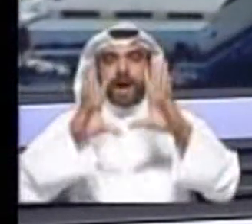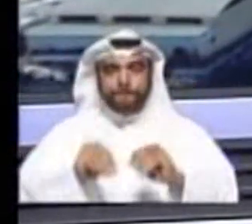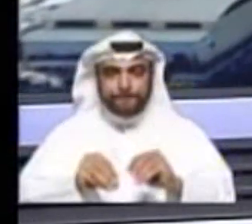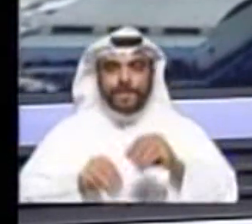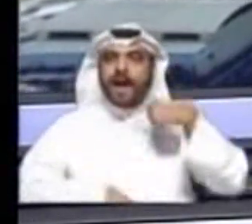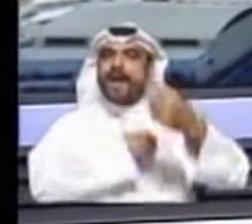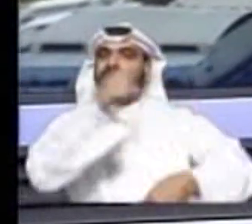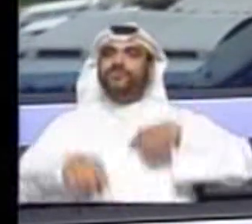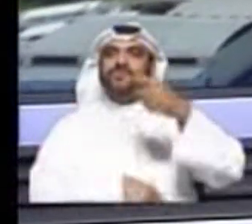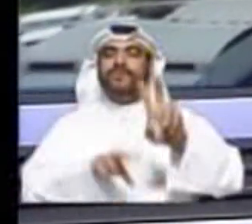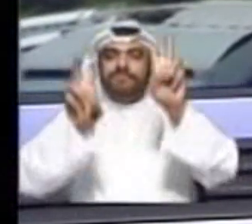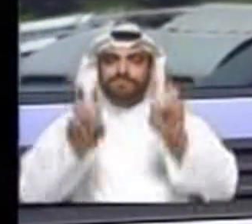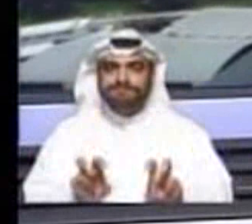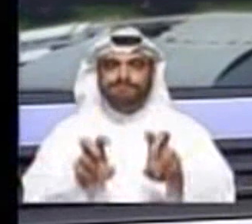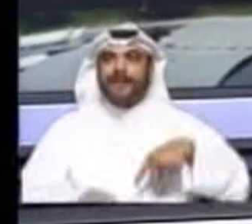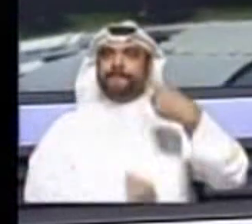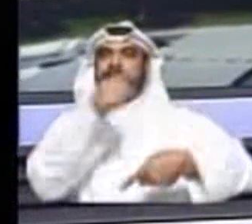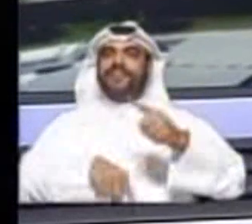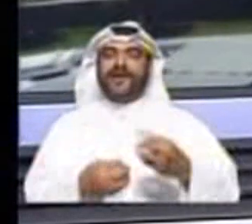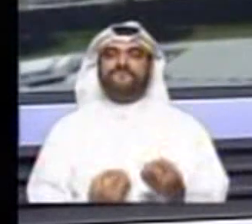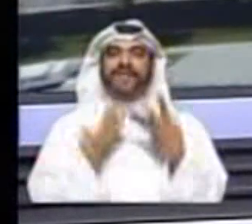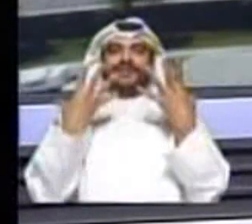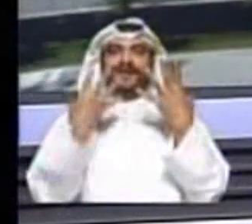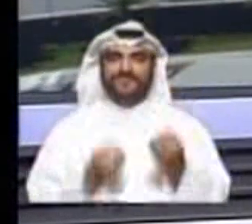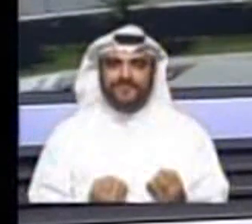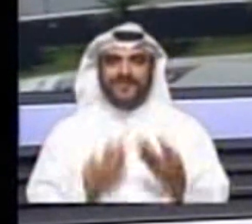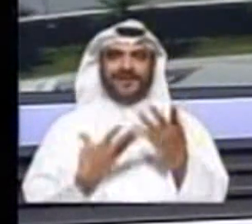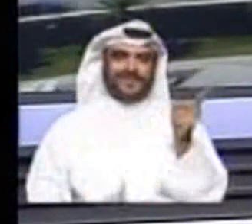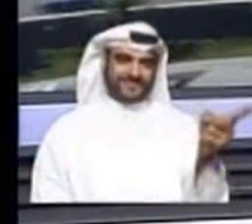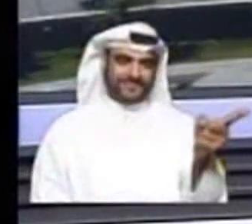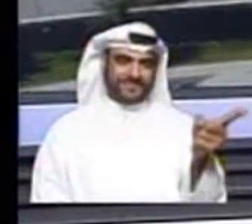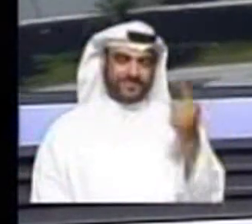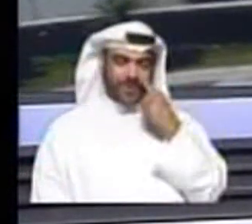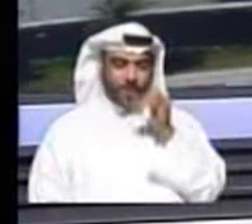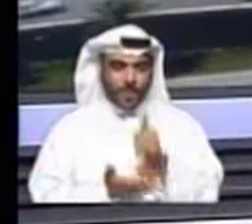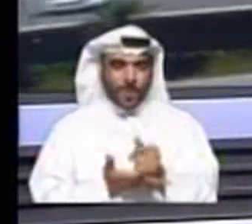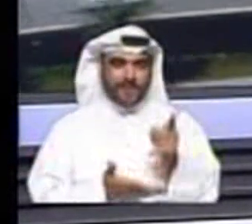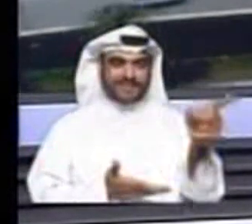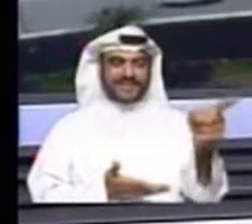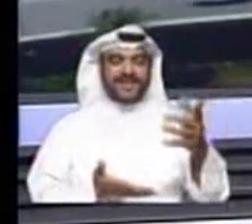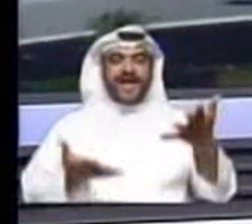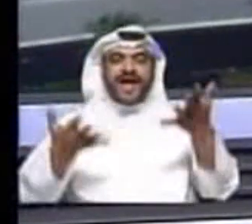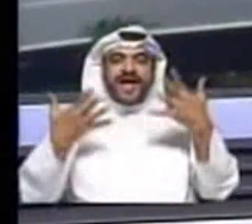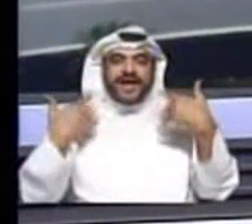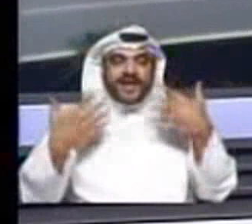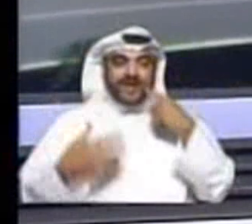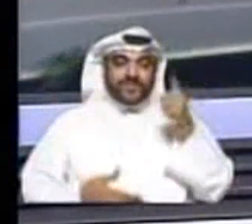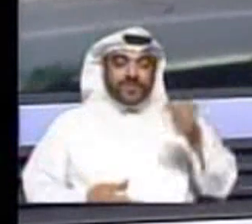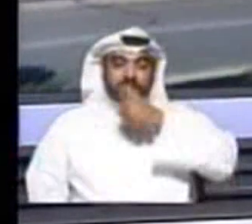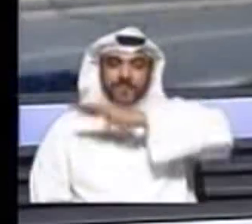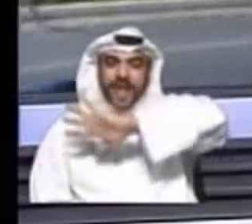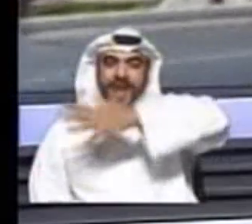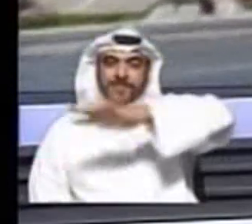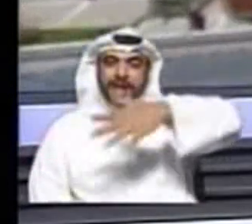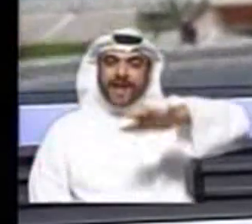خلال 24 ساعة القادمة راح يكون معتدل إلى عالي الموج بفعل نشاط الرياح الجنوبية الشرقية. في نهار يوم الغد متوقع يصل ارتفاع الموج